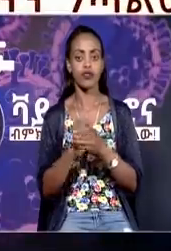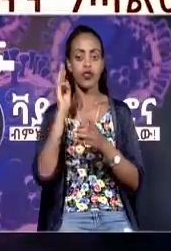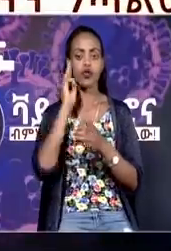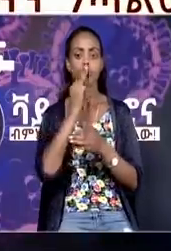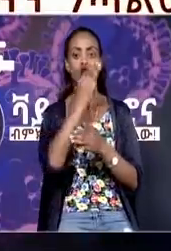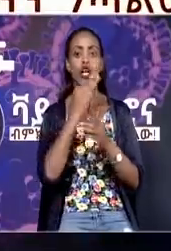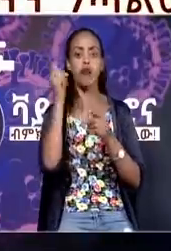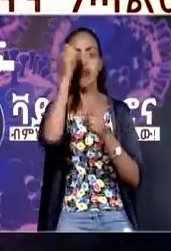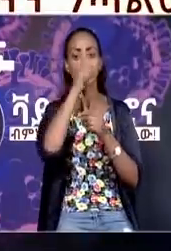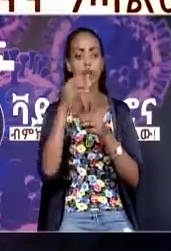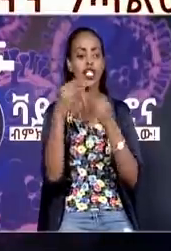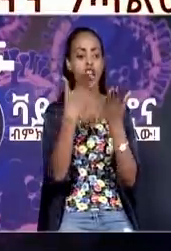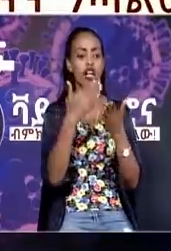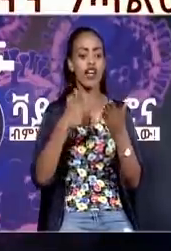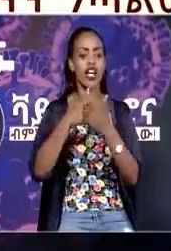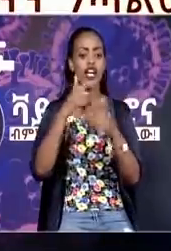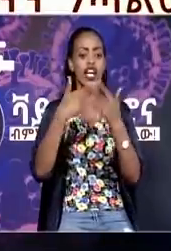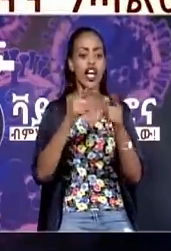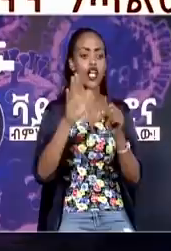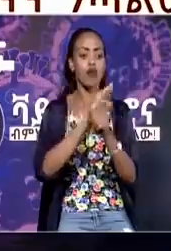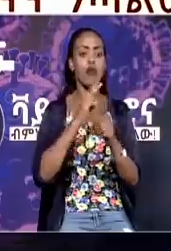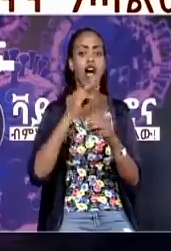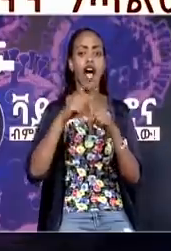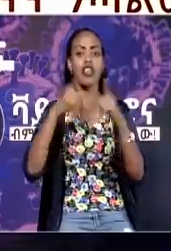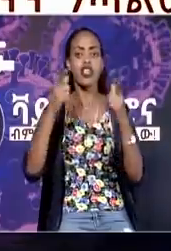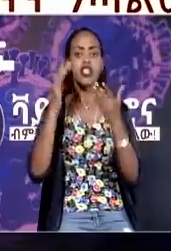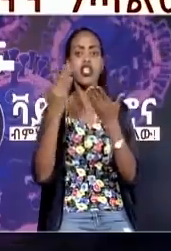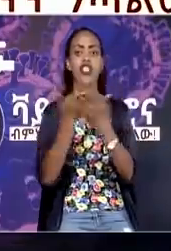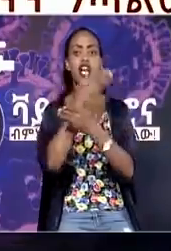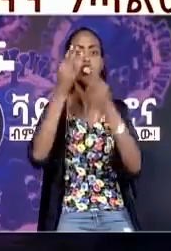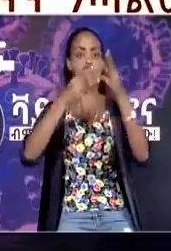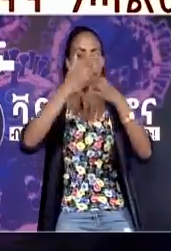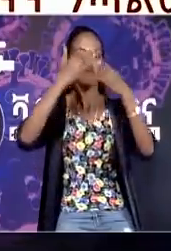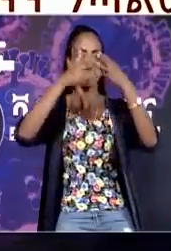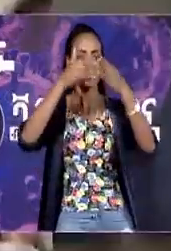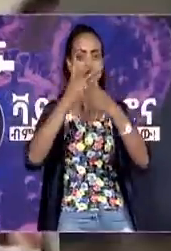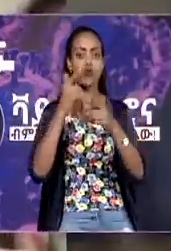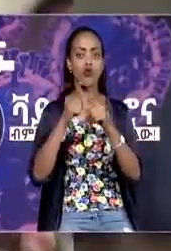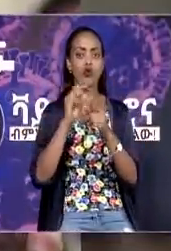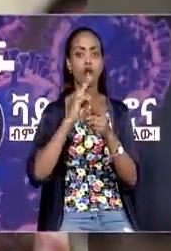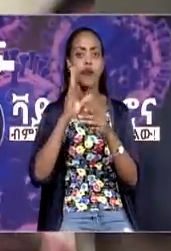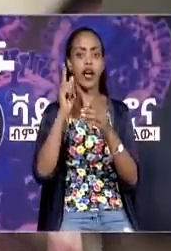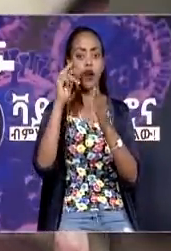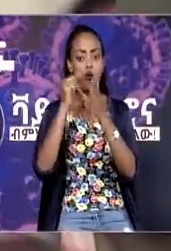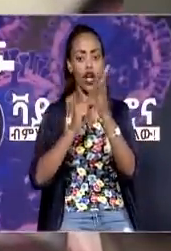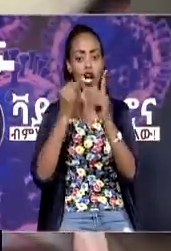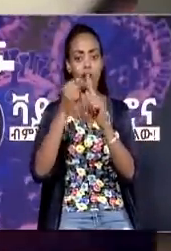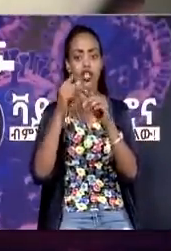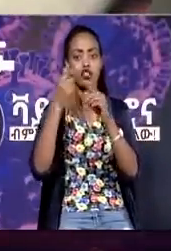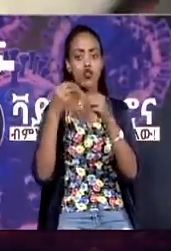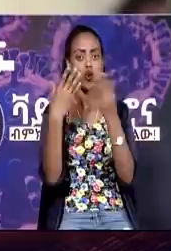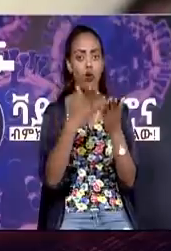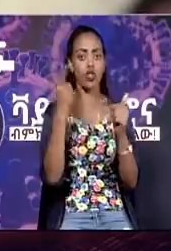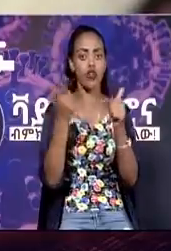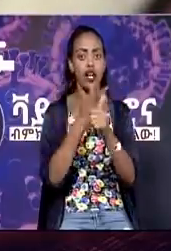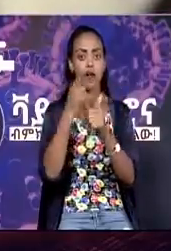ሱዳን በኢትዮጵያ ዝቀረበ ከይዲ ምምላእ ማይ ኣብ ግድብ ህዳሰ ኢትዮጵያ ከምዘይተቕበሎ ኣፍሊጣ ኣላ። ኢትዮጵያ ኣብ ወርሒ ሓምለ እቲ ግድብ ንምምላእ ዘቕረበቶ